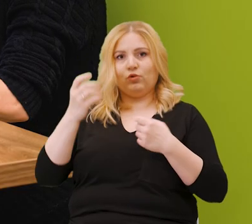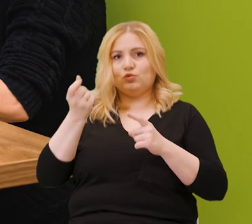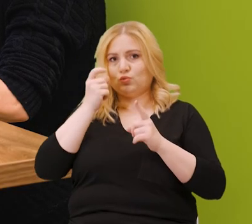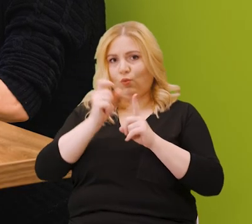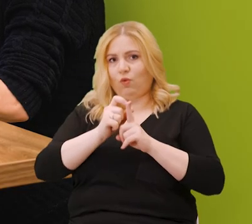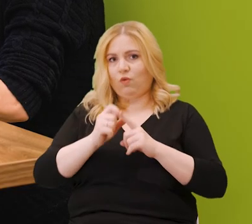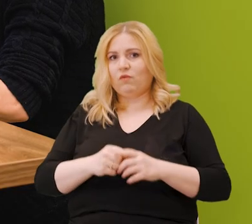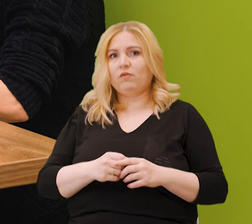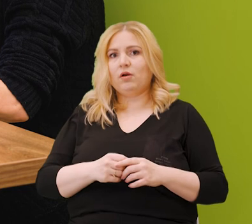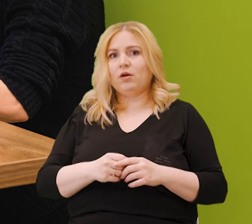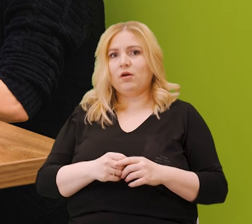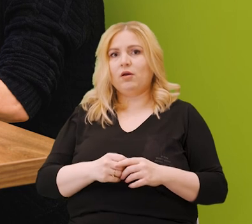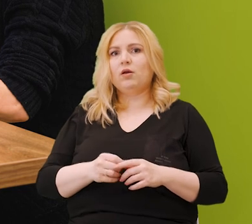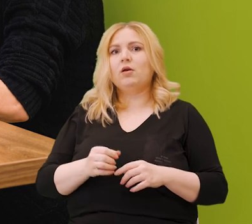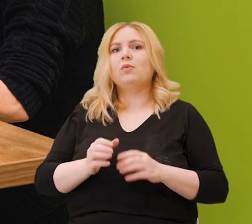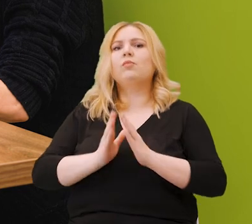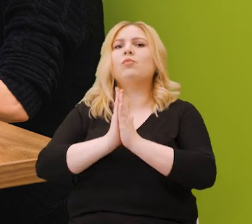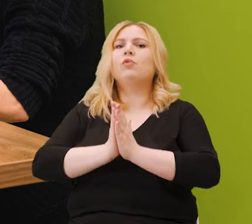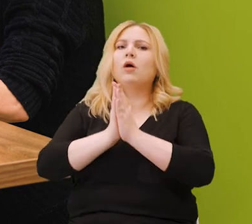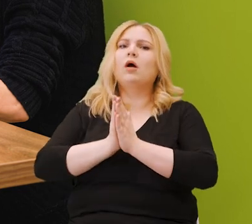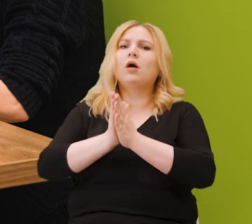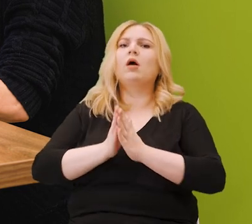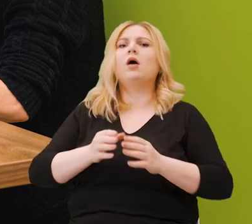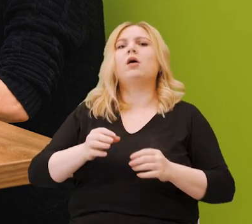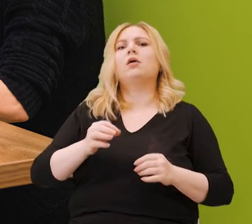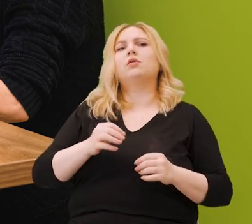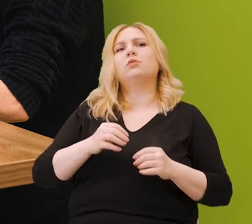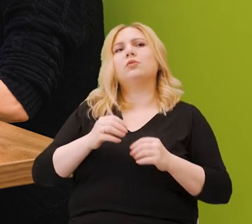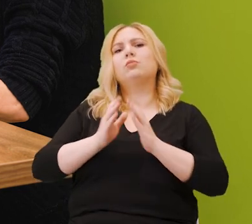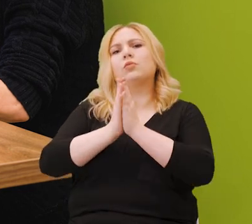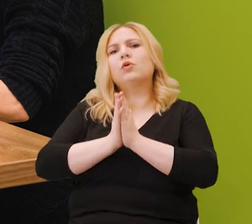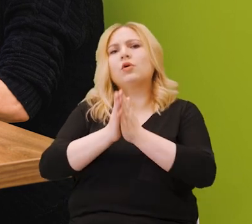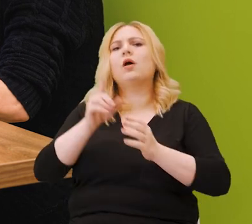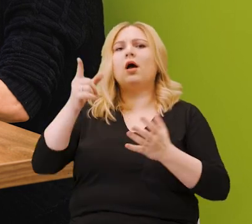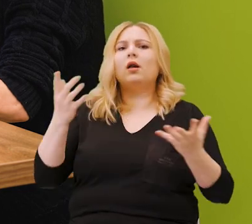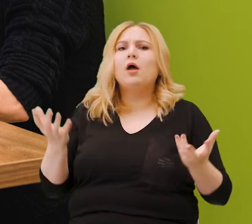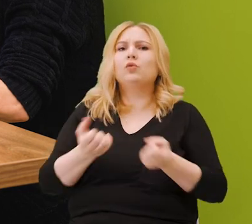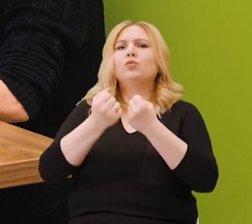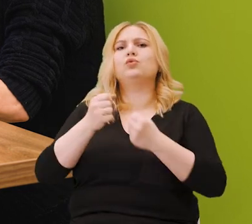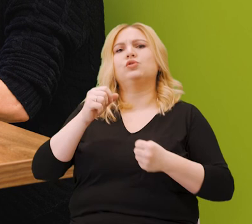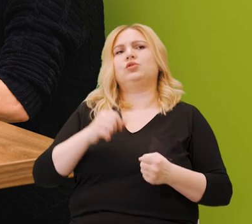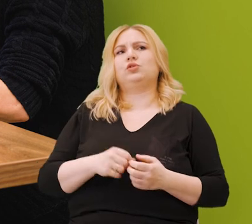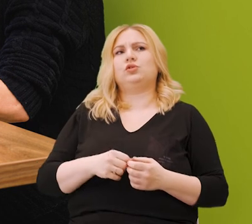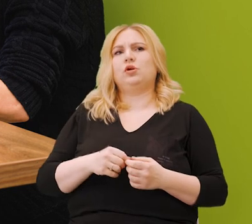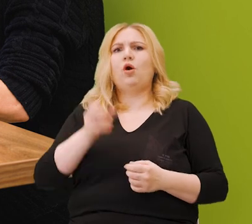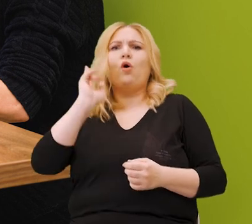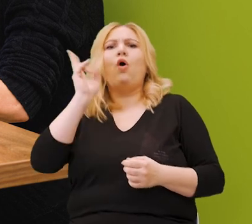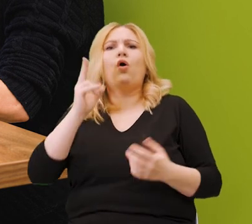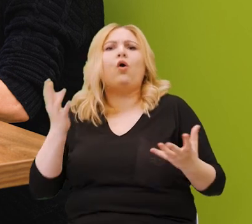mądrego? Powiedziała, że nie wyjdzie stamtąd aż do śmierci, błagalnie wygłosiła